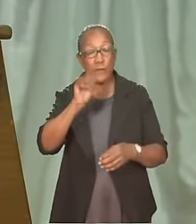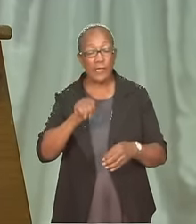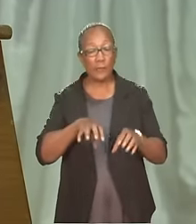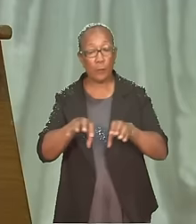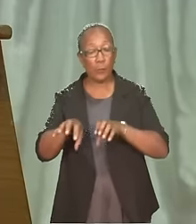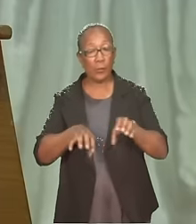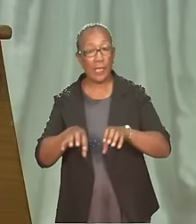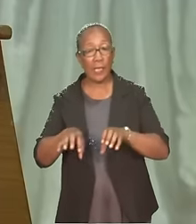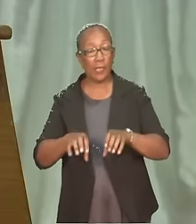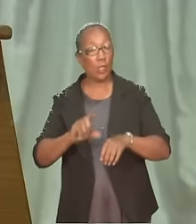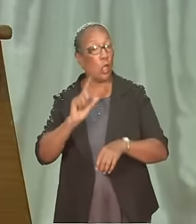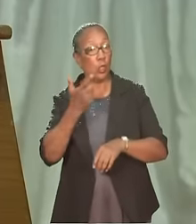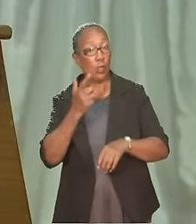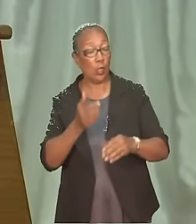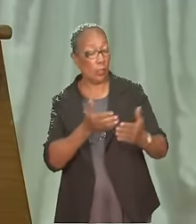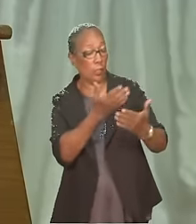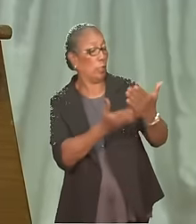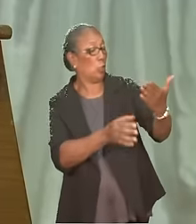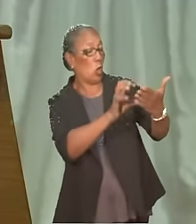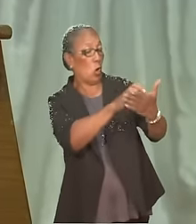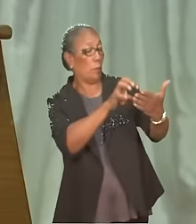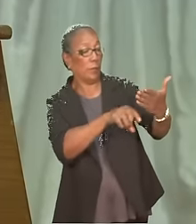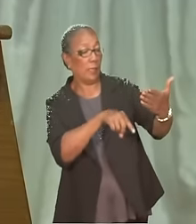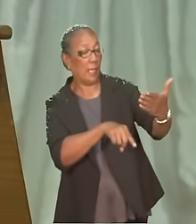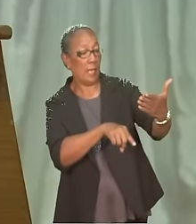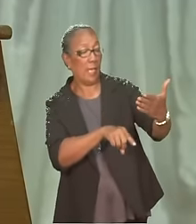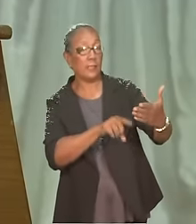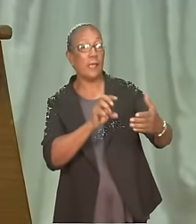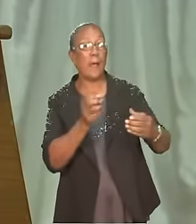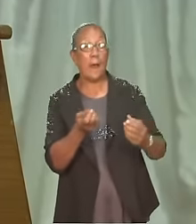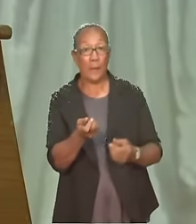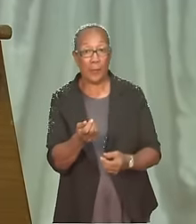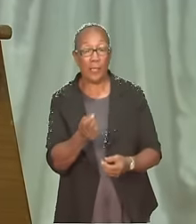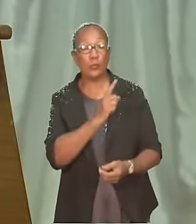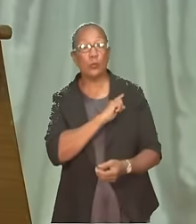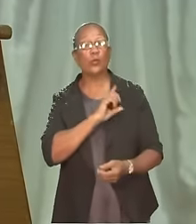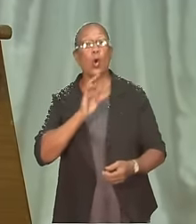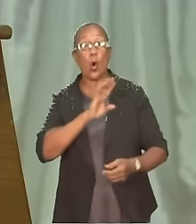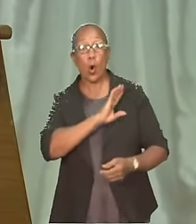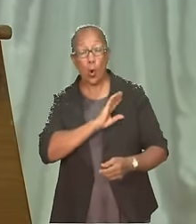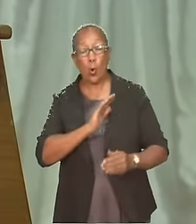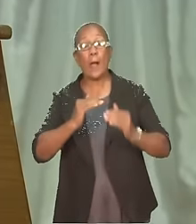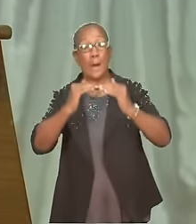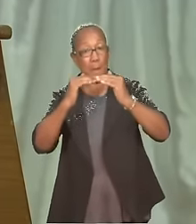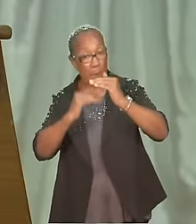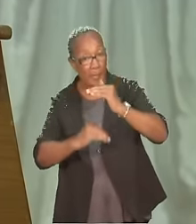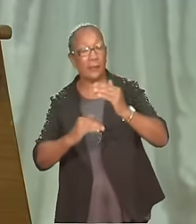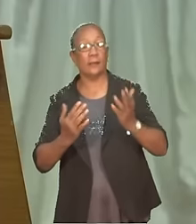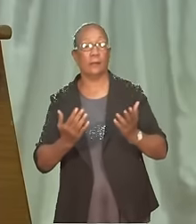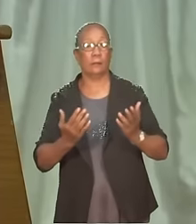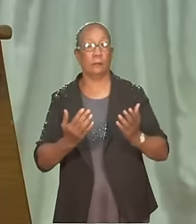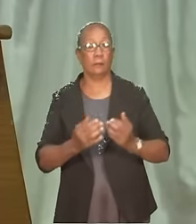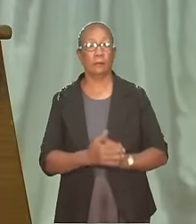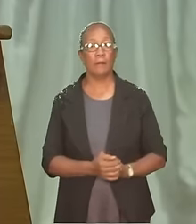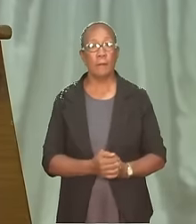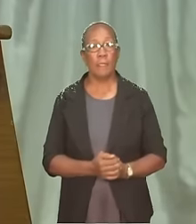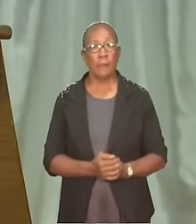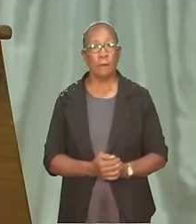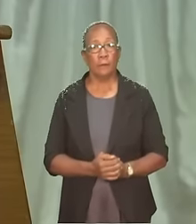voorkomen op de lijst van 40 basis, om daar die prijscontrole in te zetten. Ook daar moeten die prijzen omlaag.